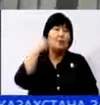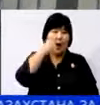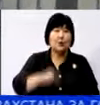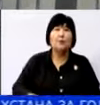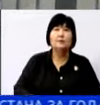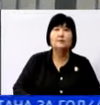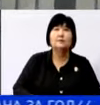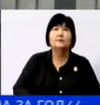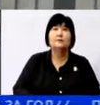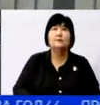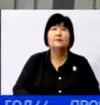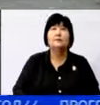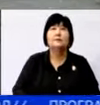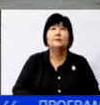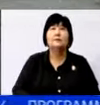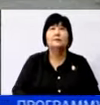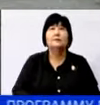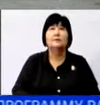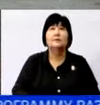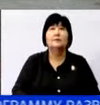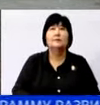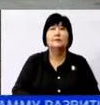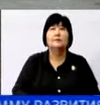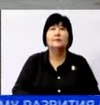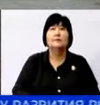году. Галымжан Жамназар, Азамат Аюсхан, Бугембай Басилов, Турихан Кожахметов, телеканал Кызылорда.